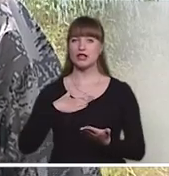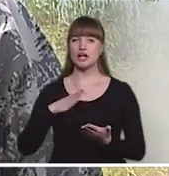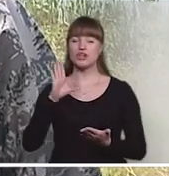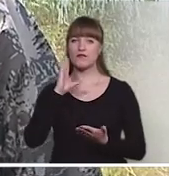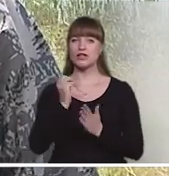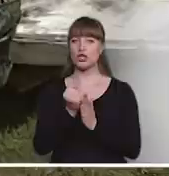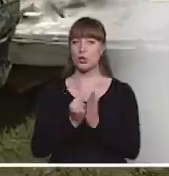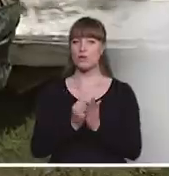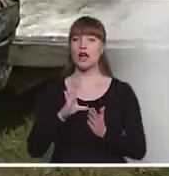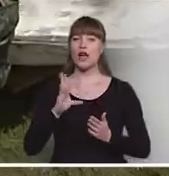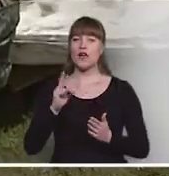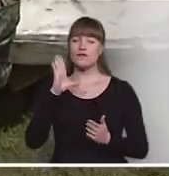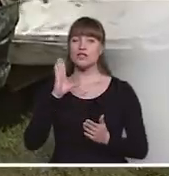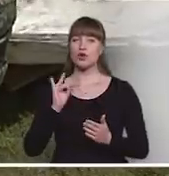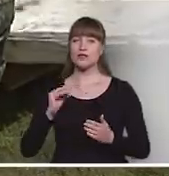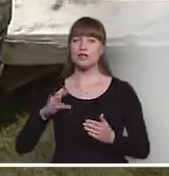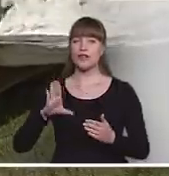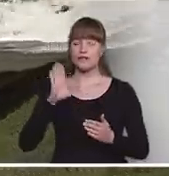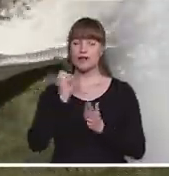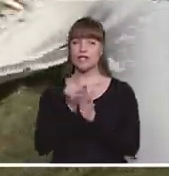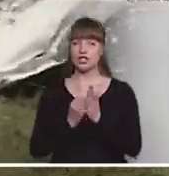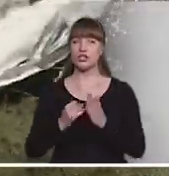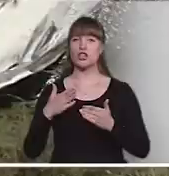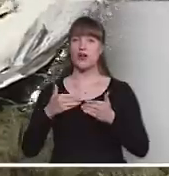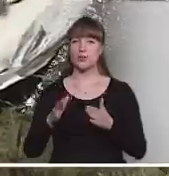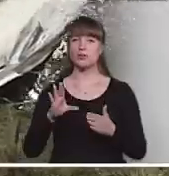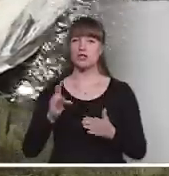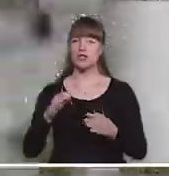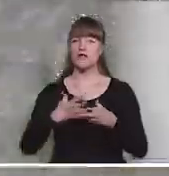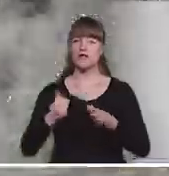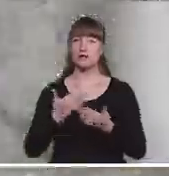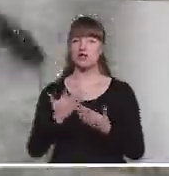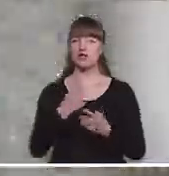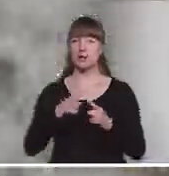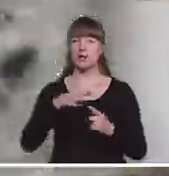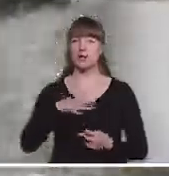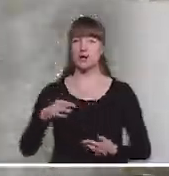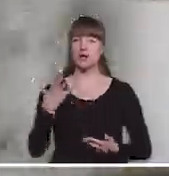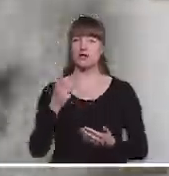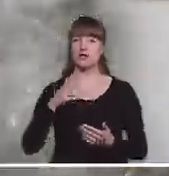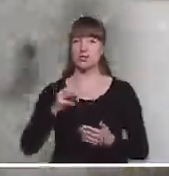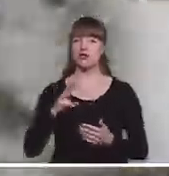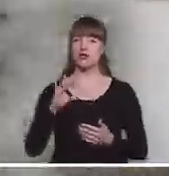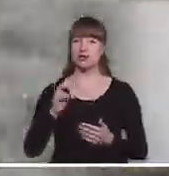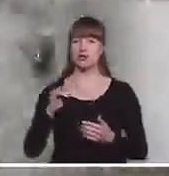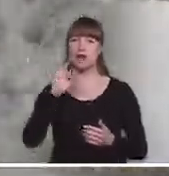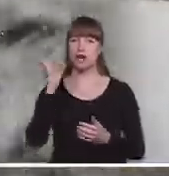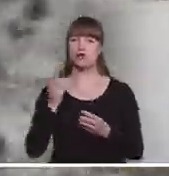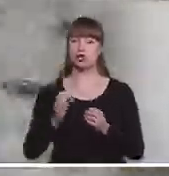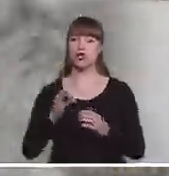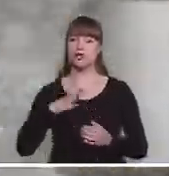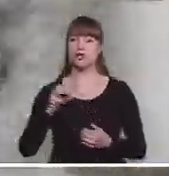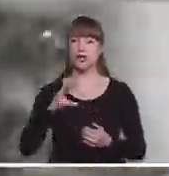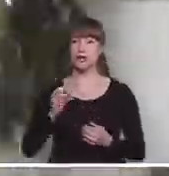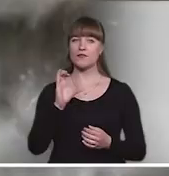реках, в наших водоемах. Веселовское водохранилище еще выпустят под ногу новоселам. Весной почти 500 000 50-граммовых толстолобиков, а осенью